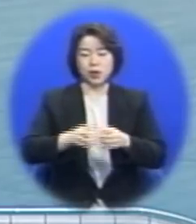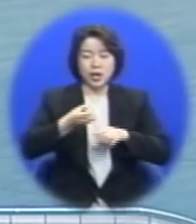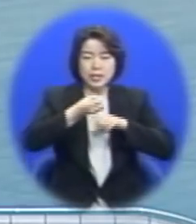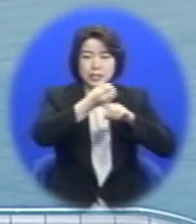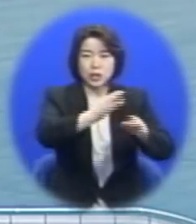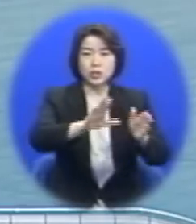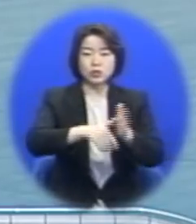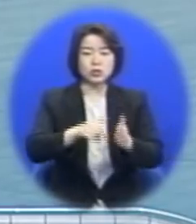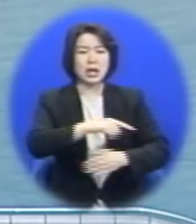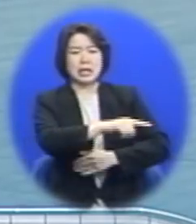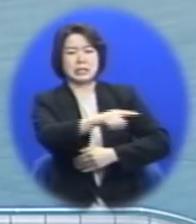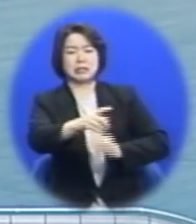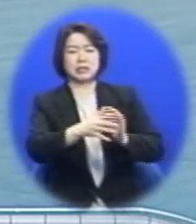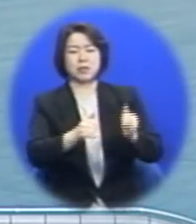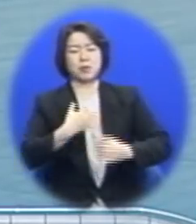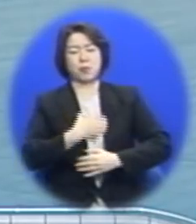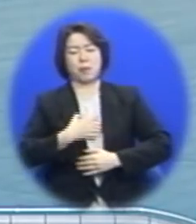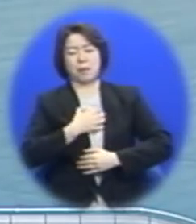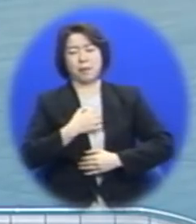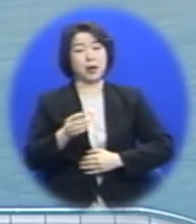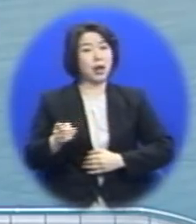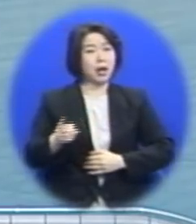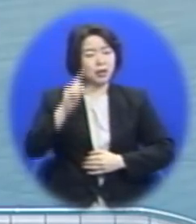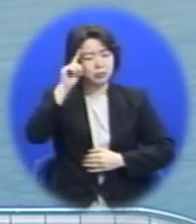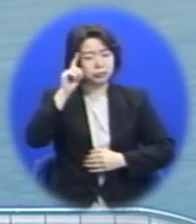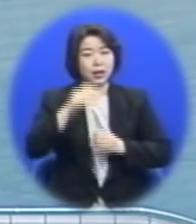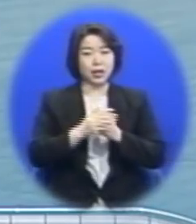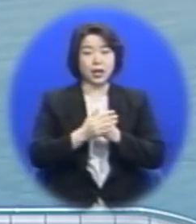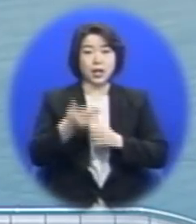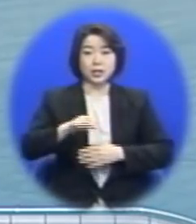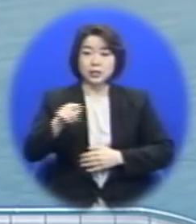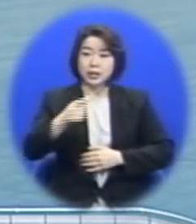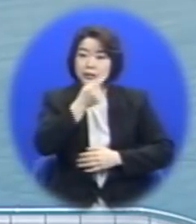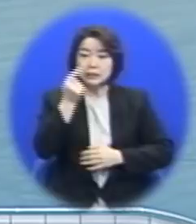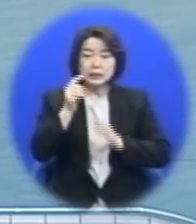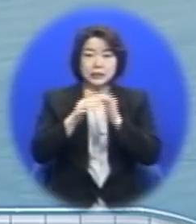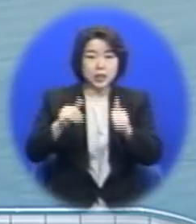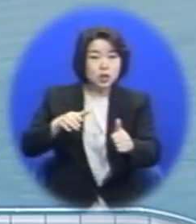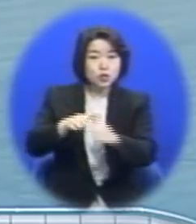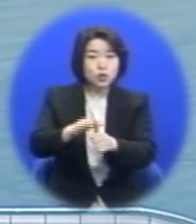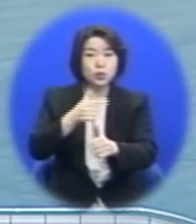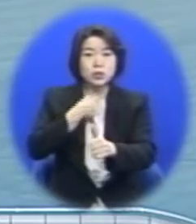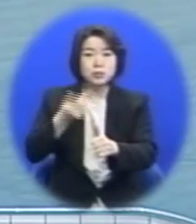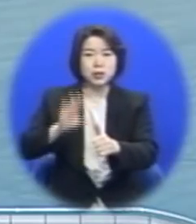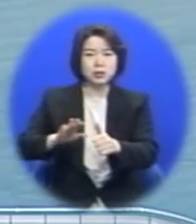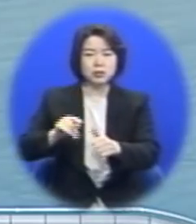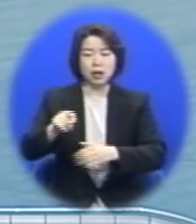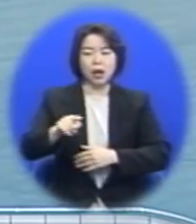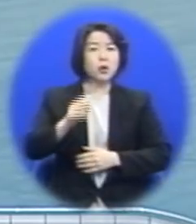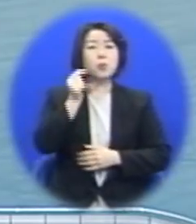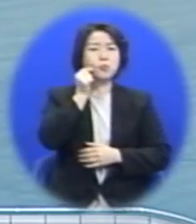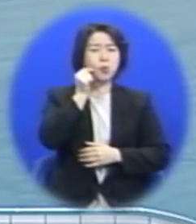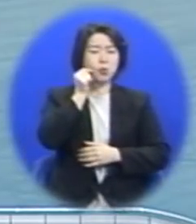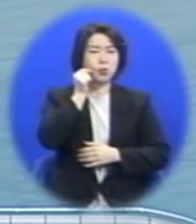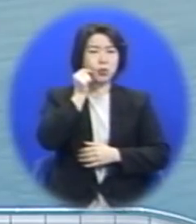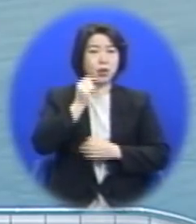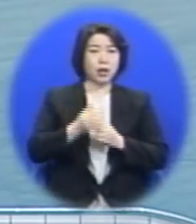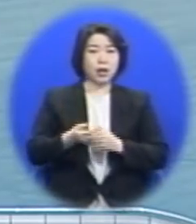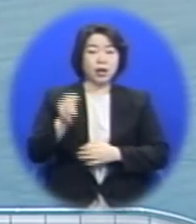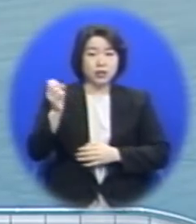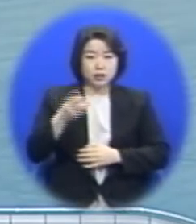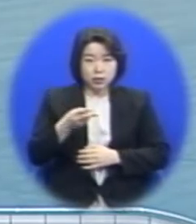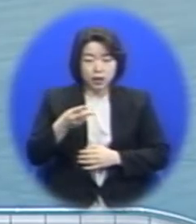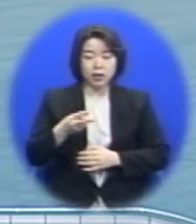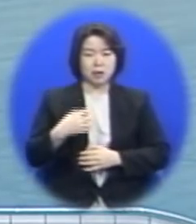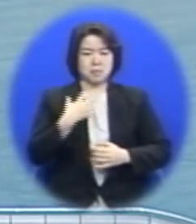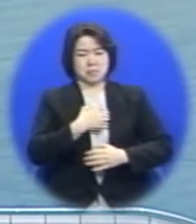때 그들이 너무 괴로웠기 때문에 그 증인을 정말 죽이고 싶었는데 죽일 수도 없었기 때문에 그렇게